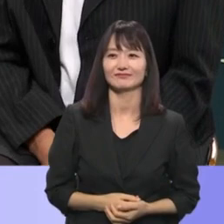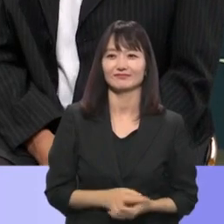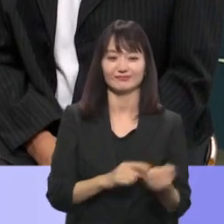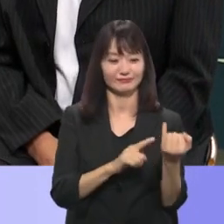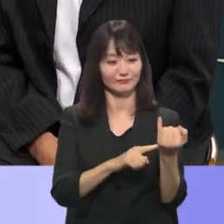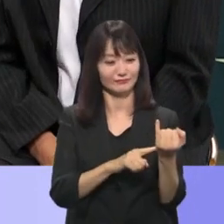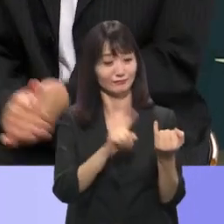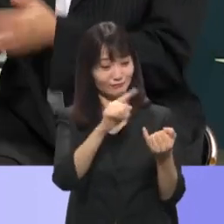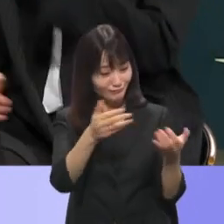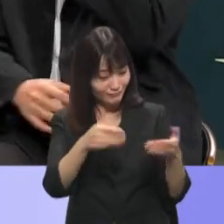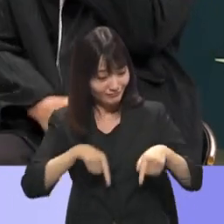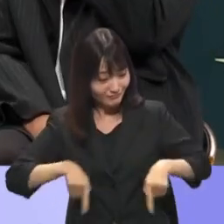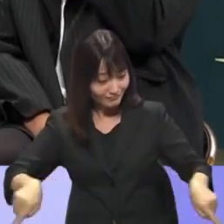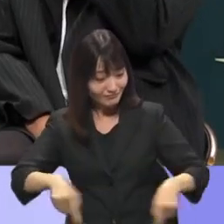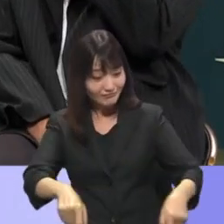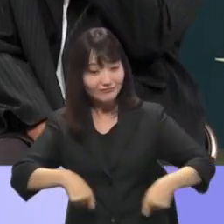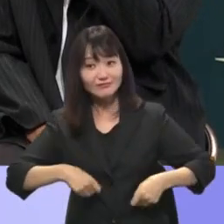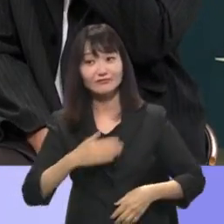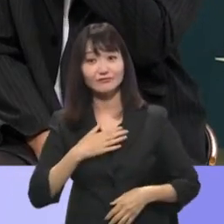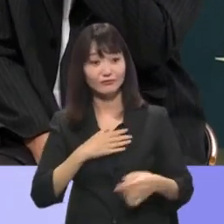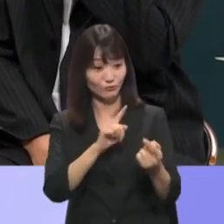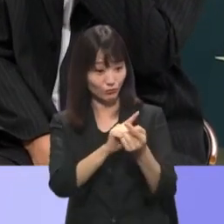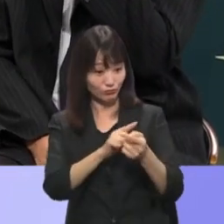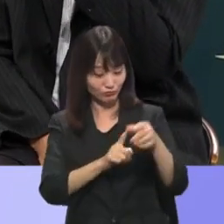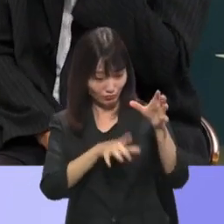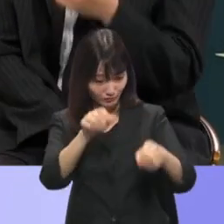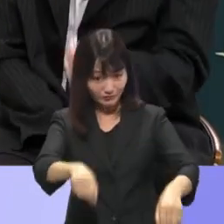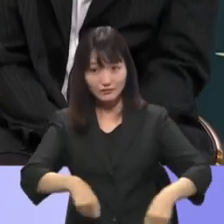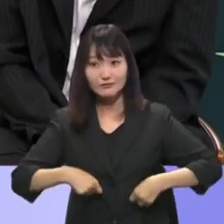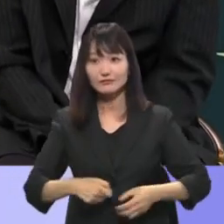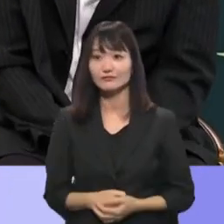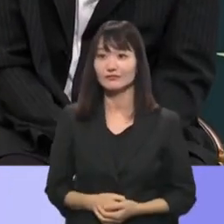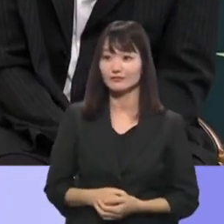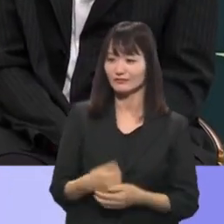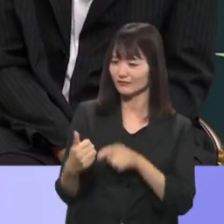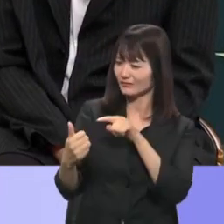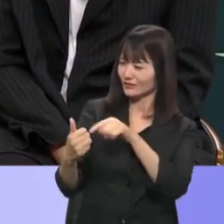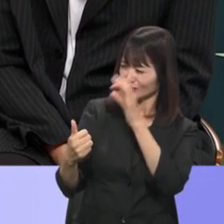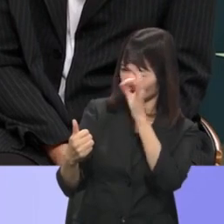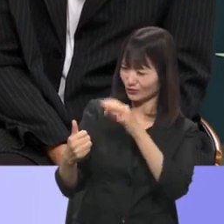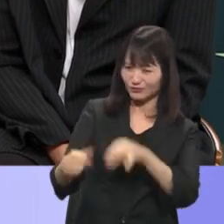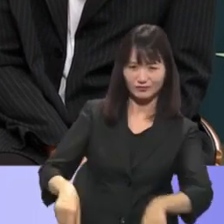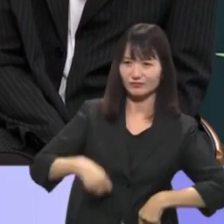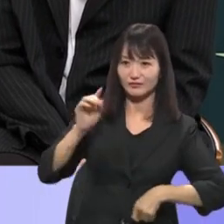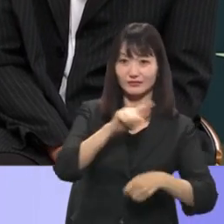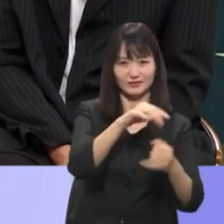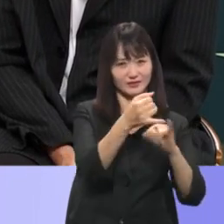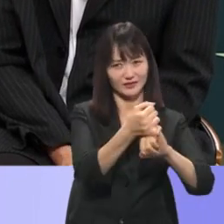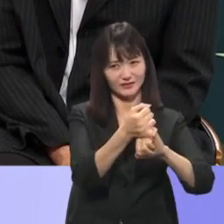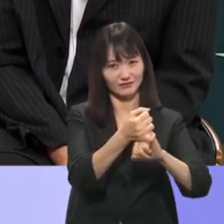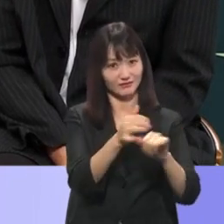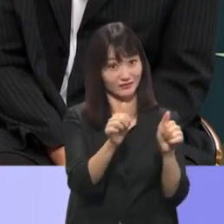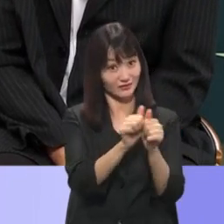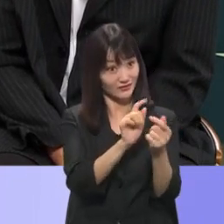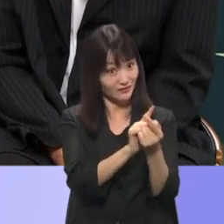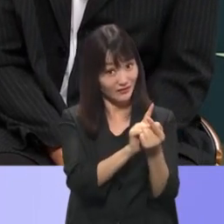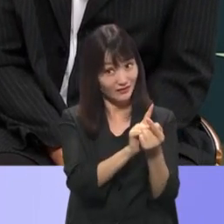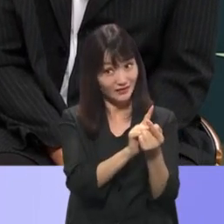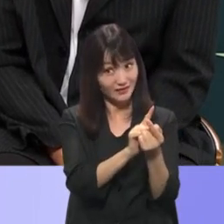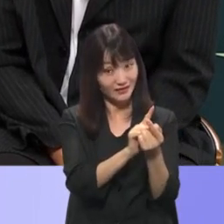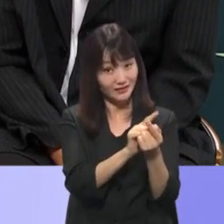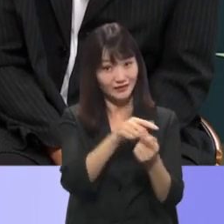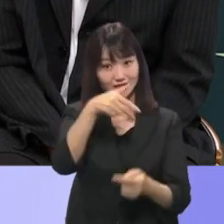야 너 웬일로 치마를 입고 왔냐 나만 갈 때는 너 바지 입고 다니잖아 남자 만나냐